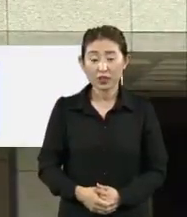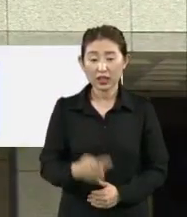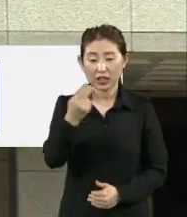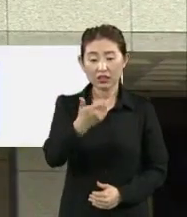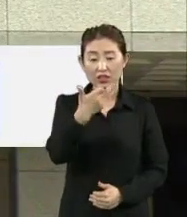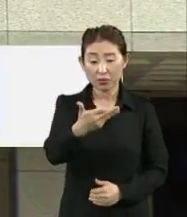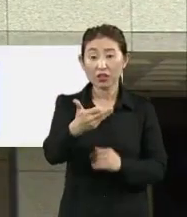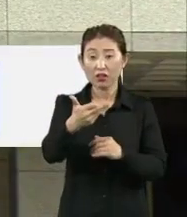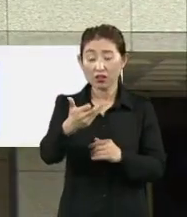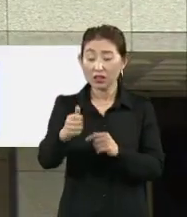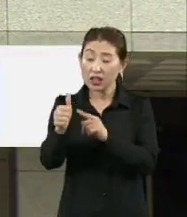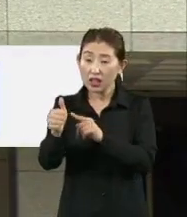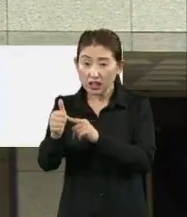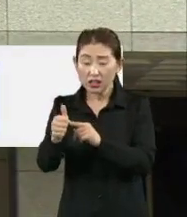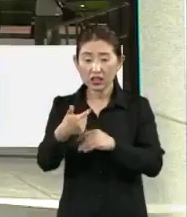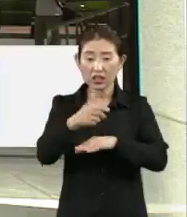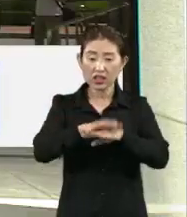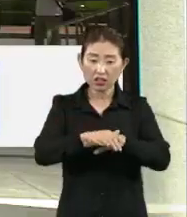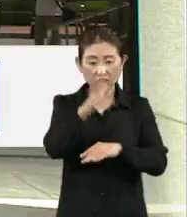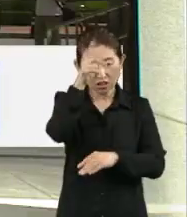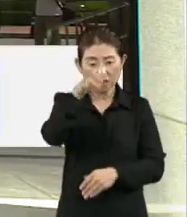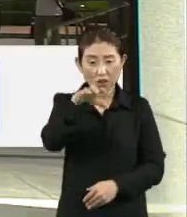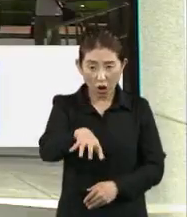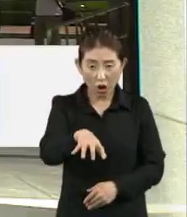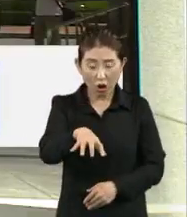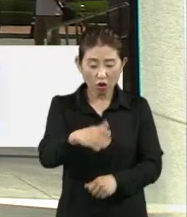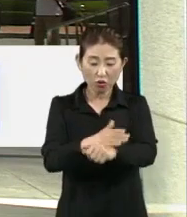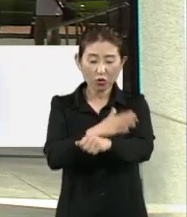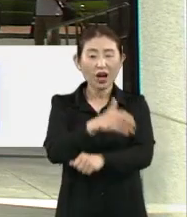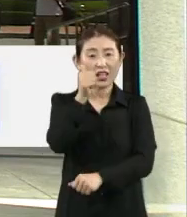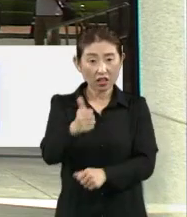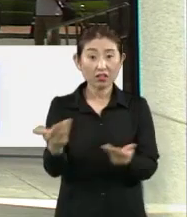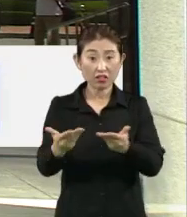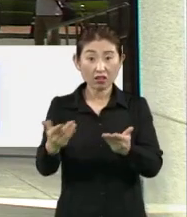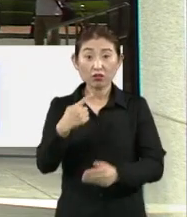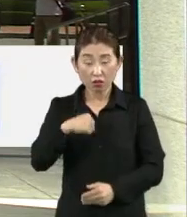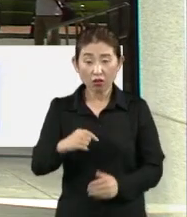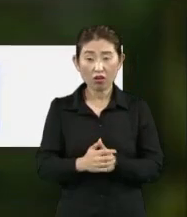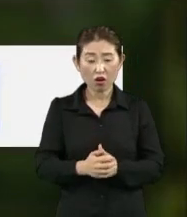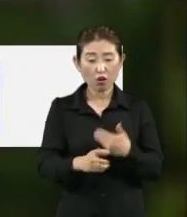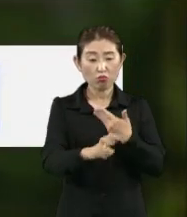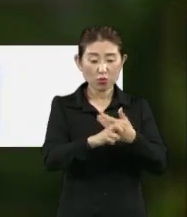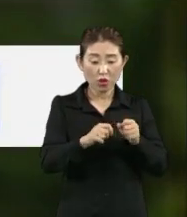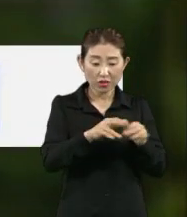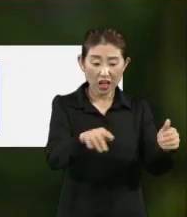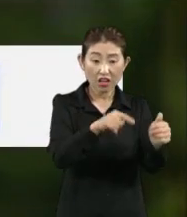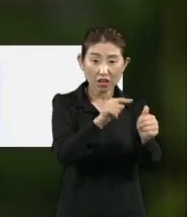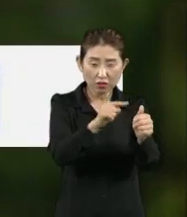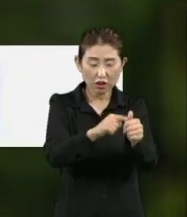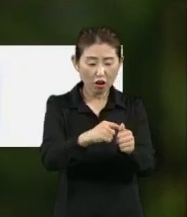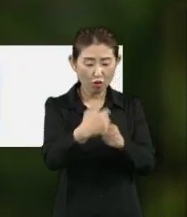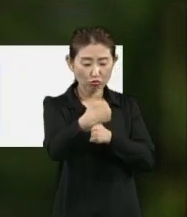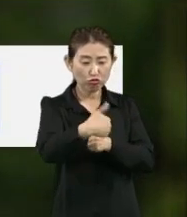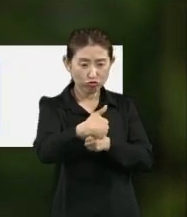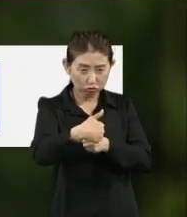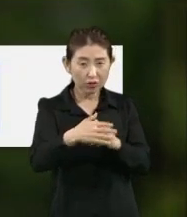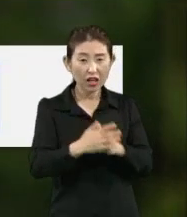지난 2018년 A씨는 대전의 한 경찰서 수사과장으로 재직하면서 불법 다단계업자 B씨의 청탁을